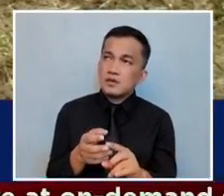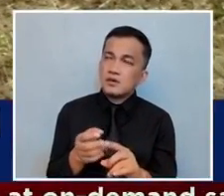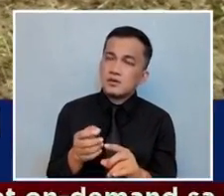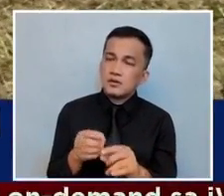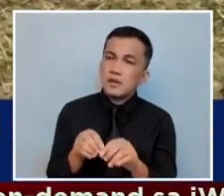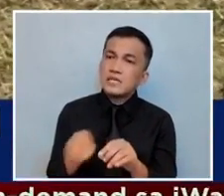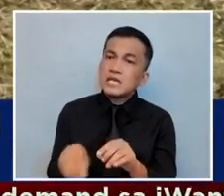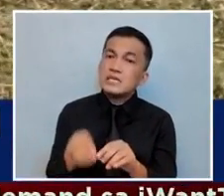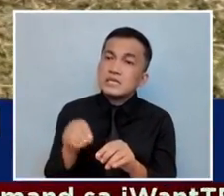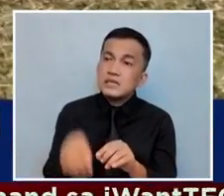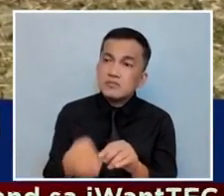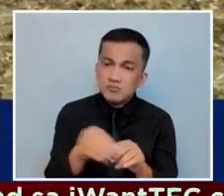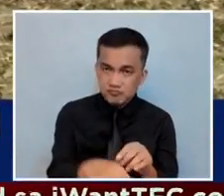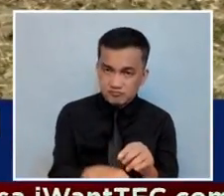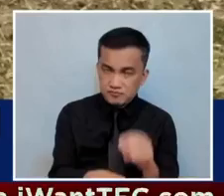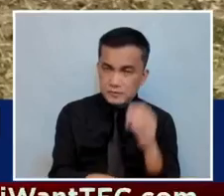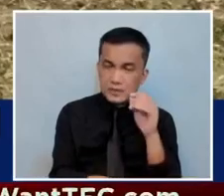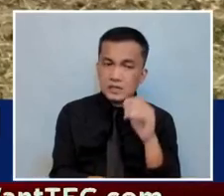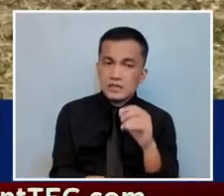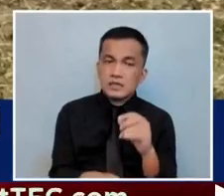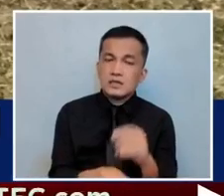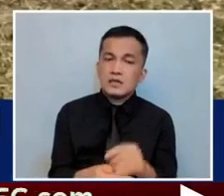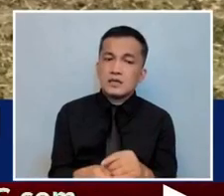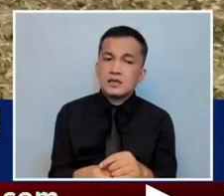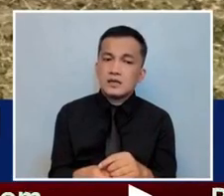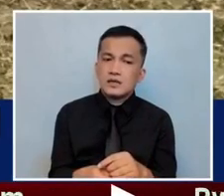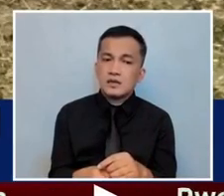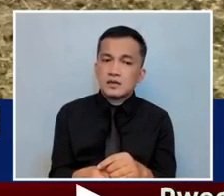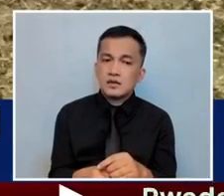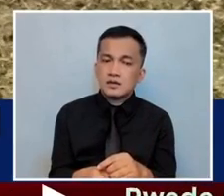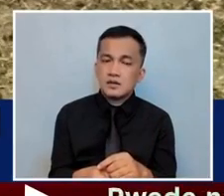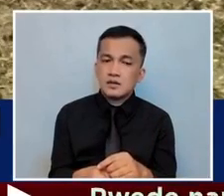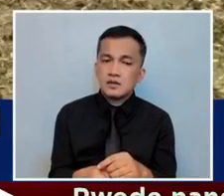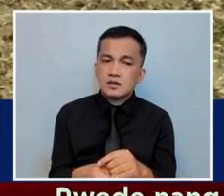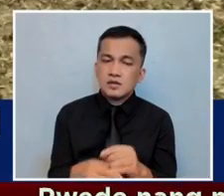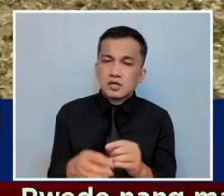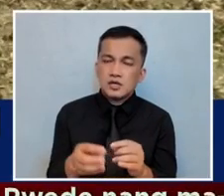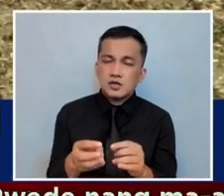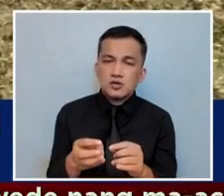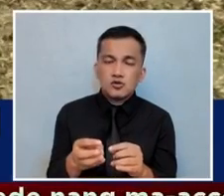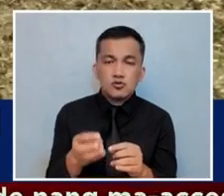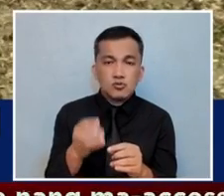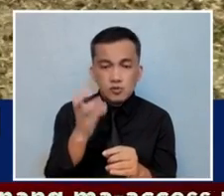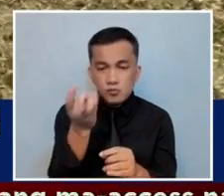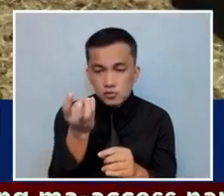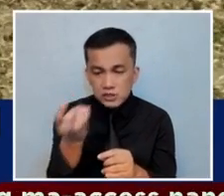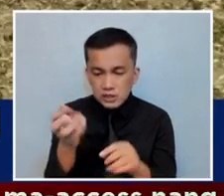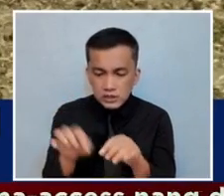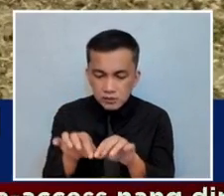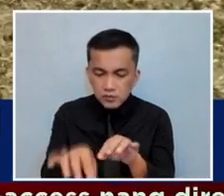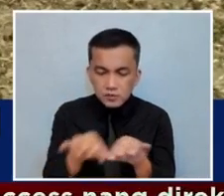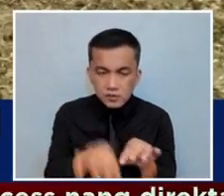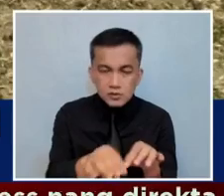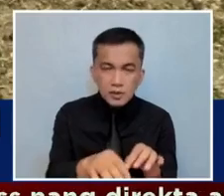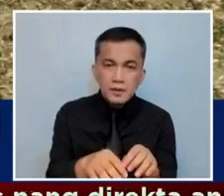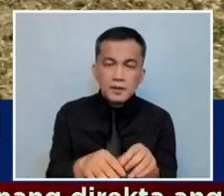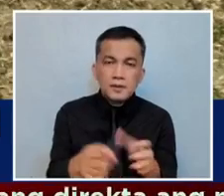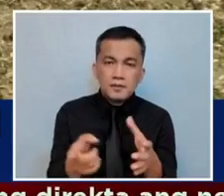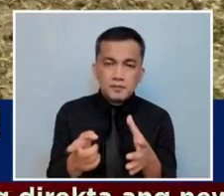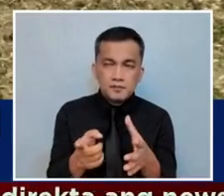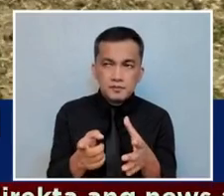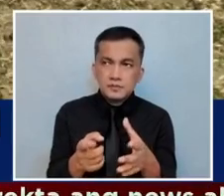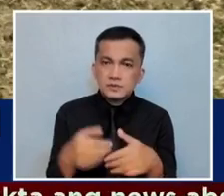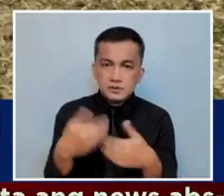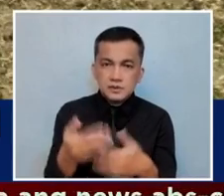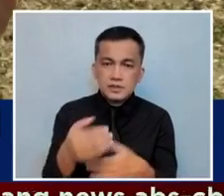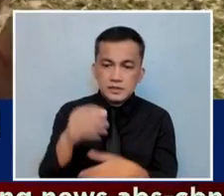pangtanim at sa ano sa ayong butil at sa abono at sa ano sa